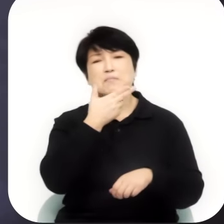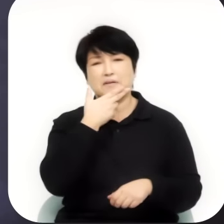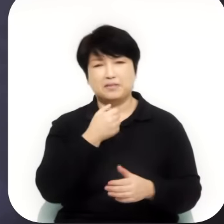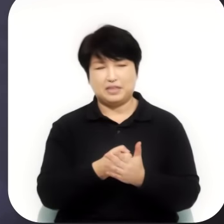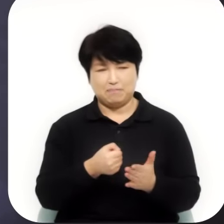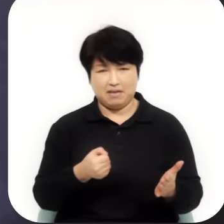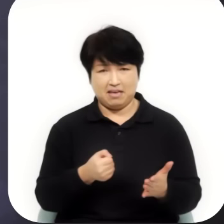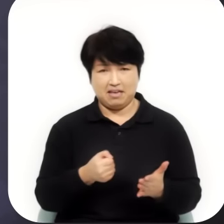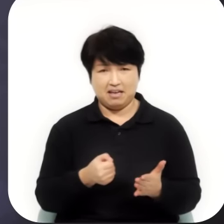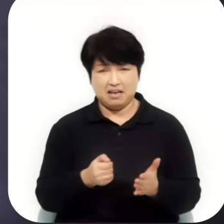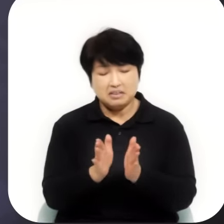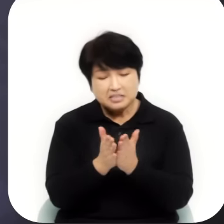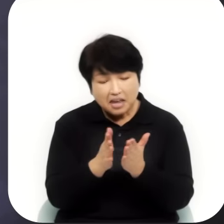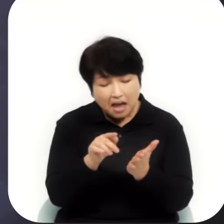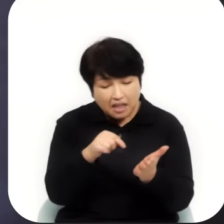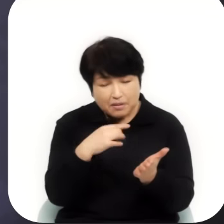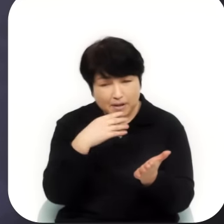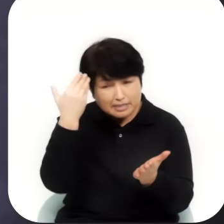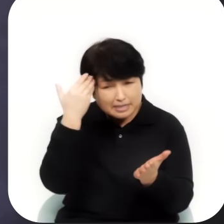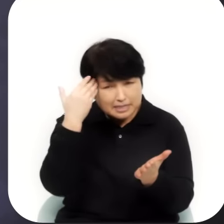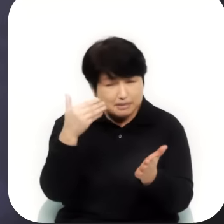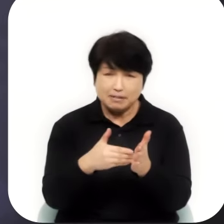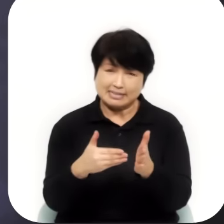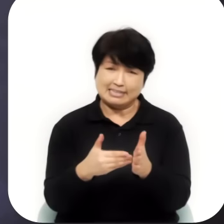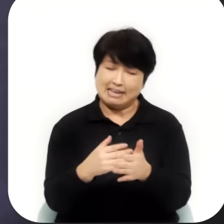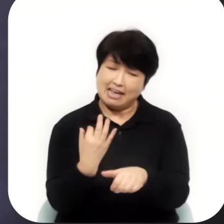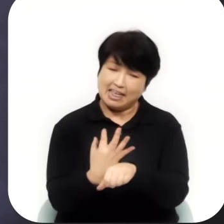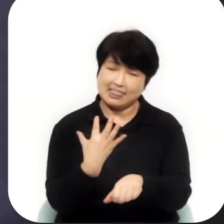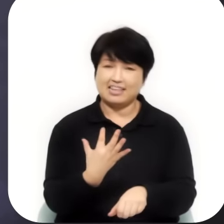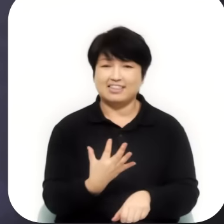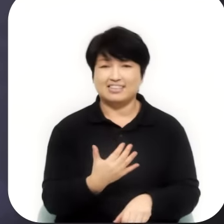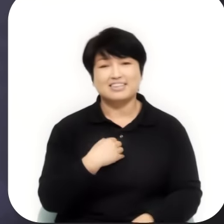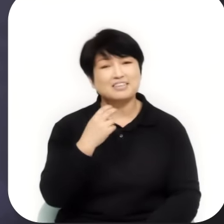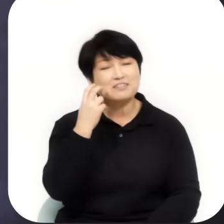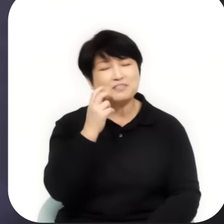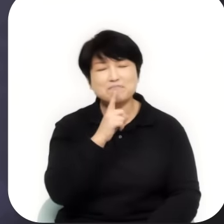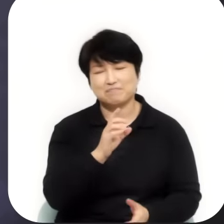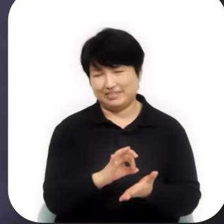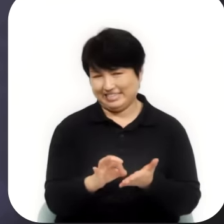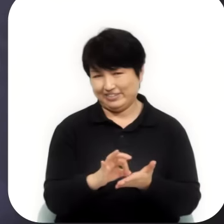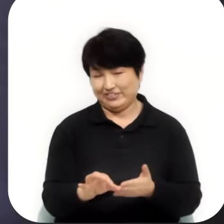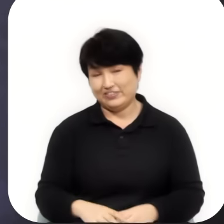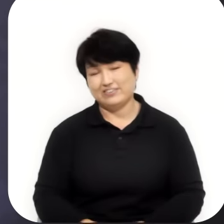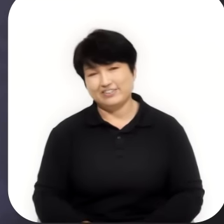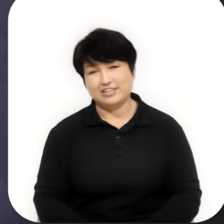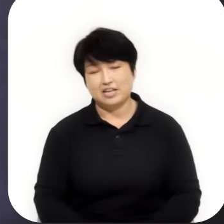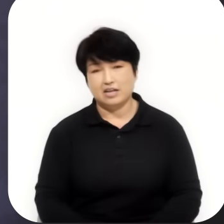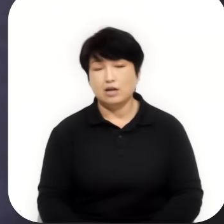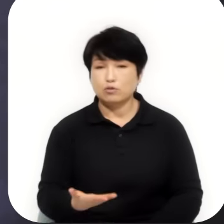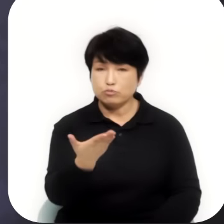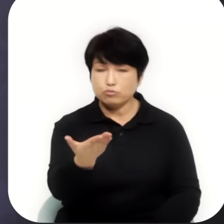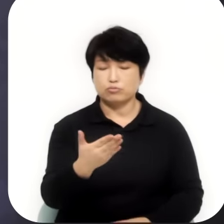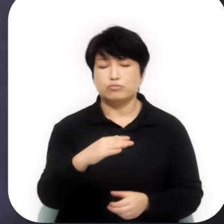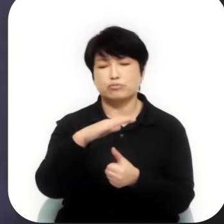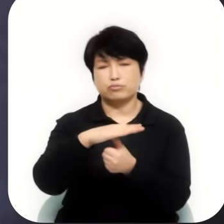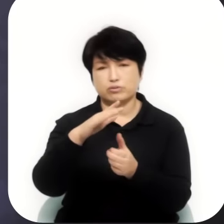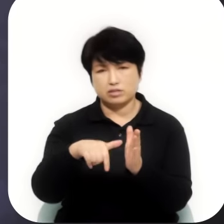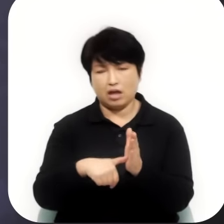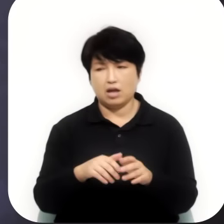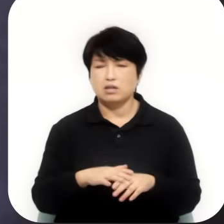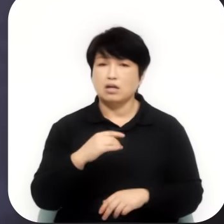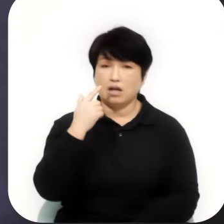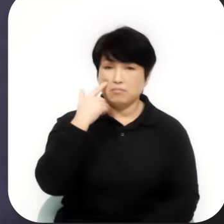가도 아는 거랑 책 보고 아는 것밖에 없다. 이렇게 이제 농담을 하는데 그러니까 자기가 어렸을